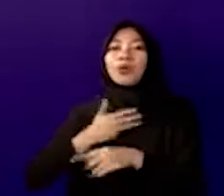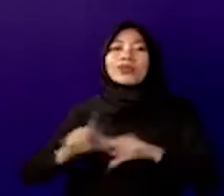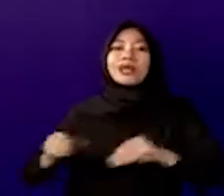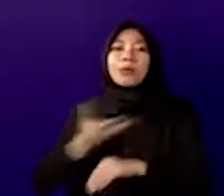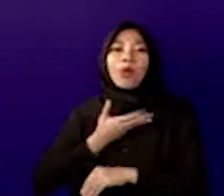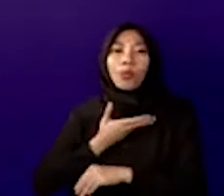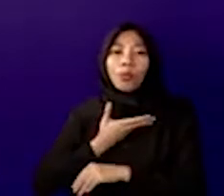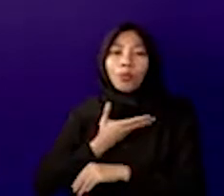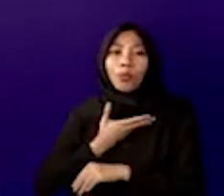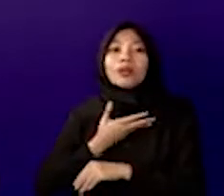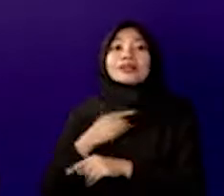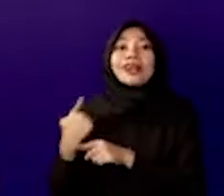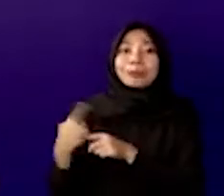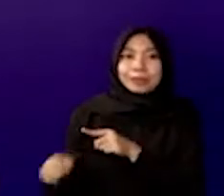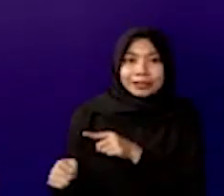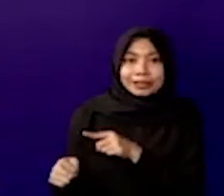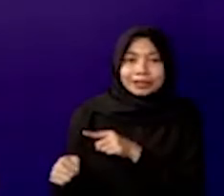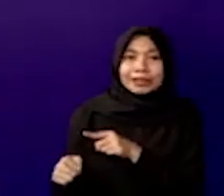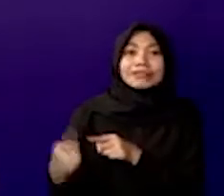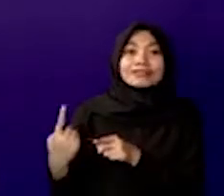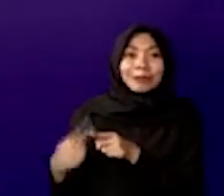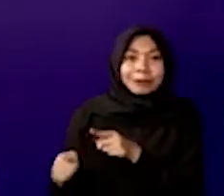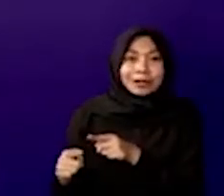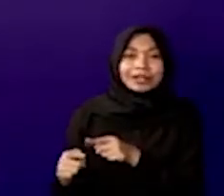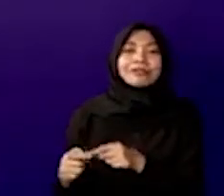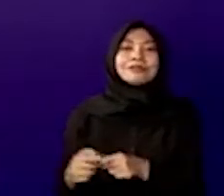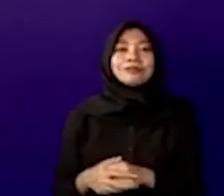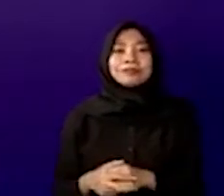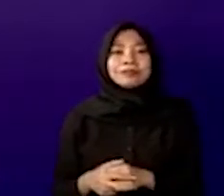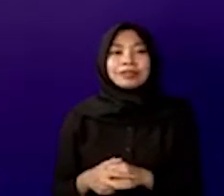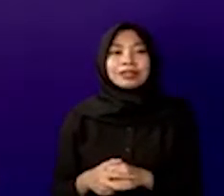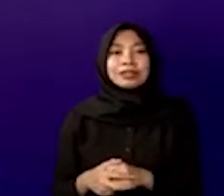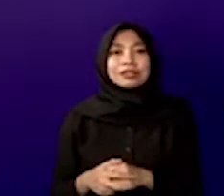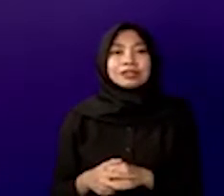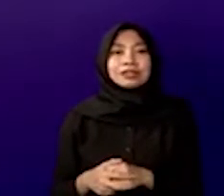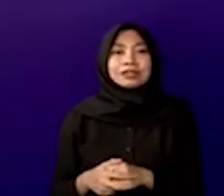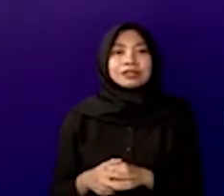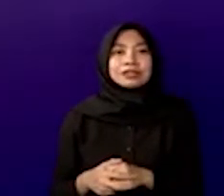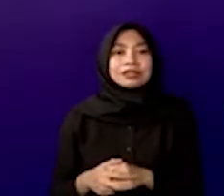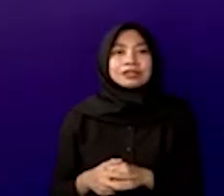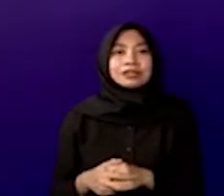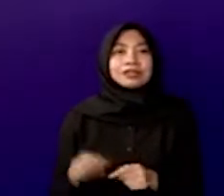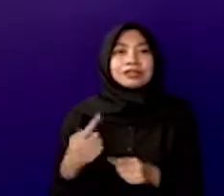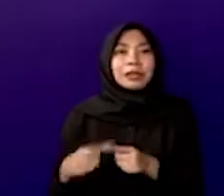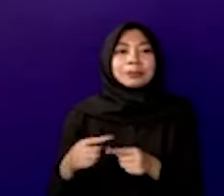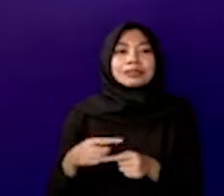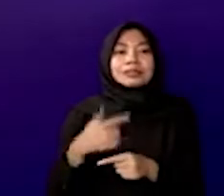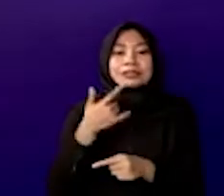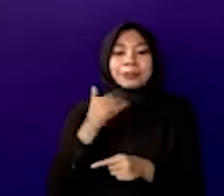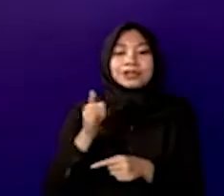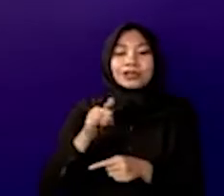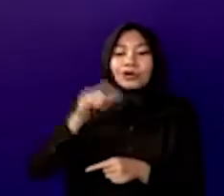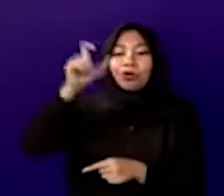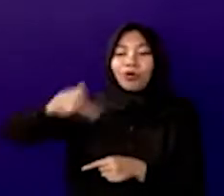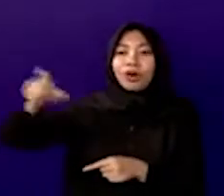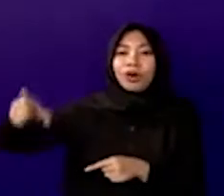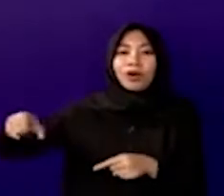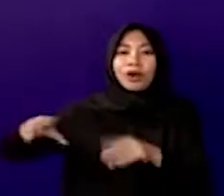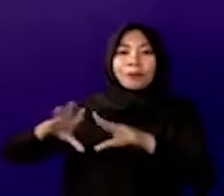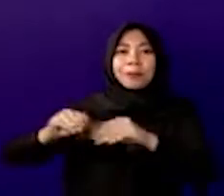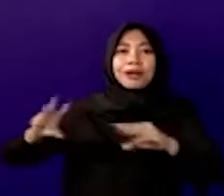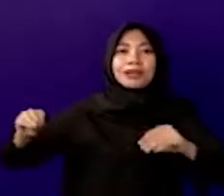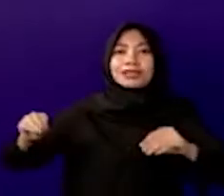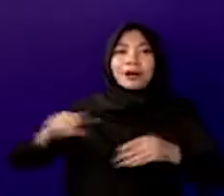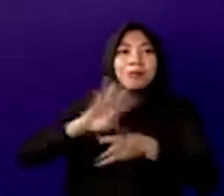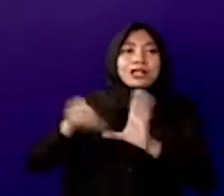hanya memang masalahnya yang tadi saya Sebutkan itu tidak tidak ada asosiasinya Pak mereka yang tidak bekerja kan